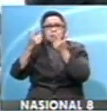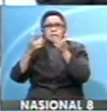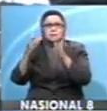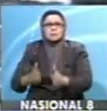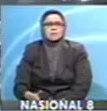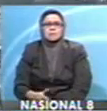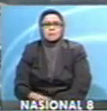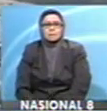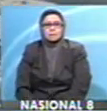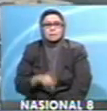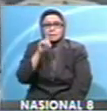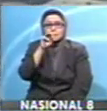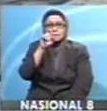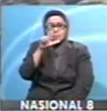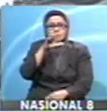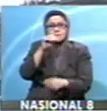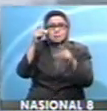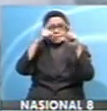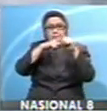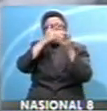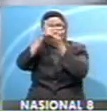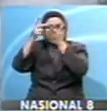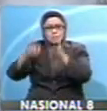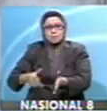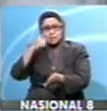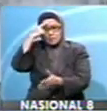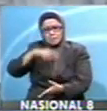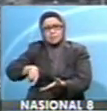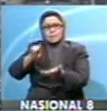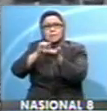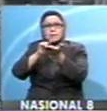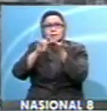Azam Jamaluddin dari Istanbul Turki untuk ber